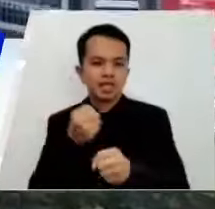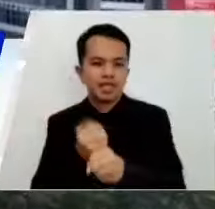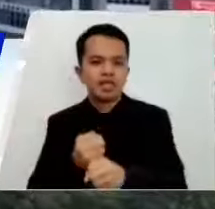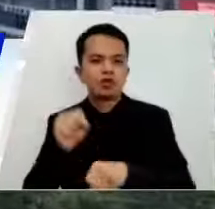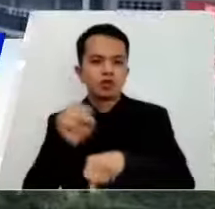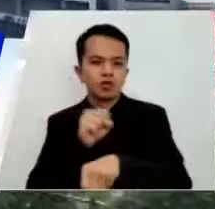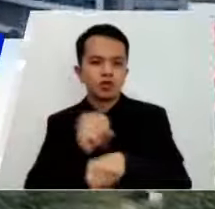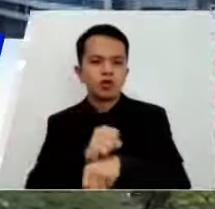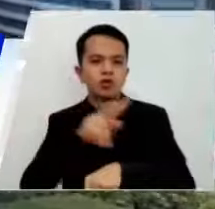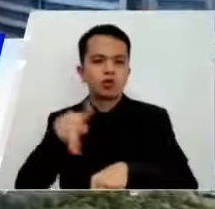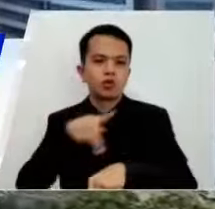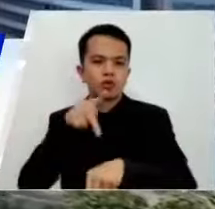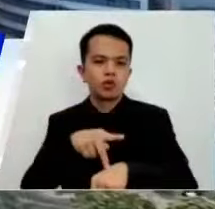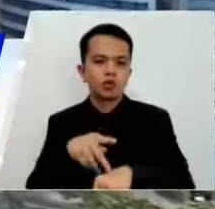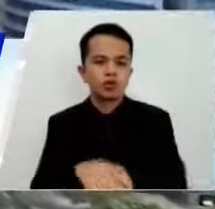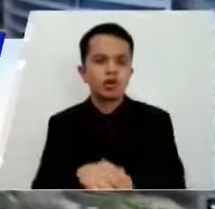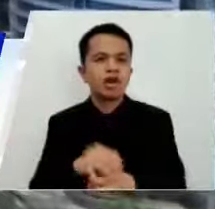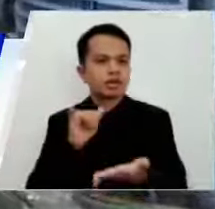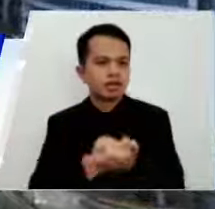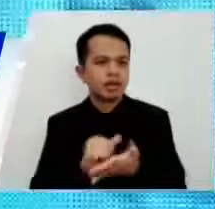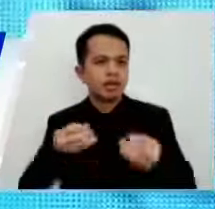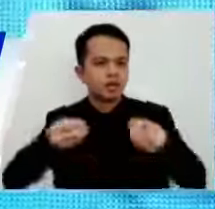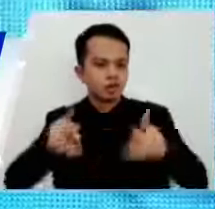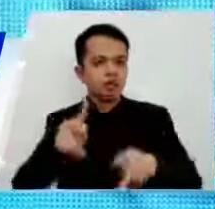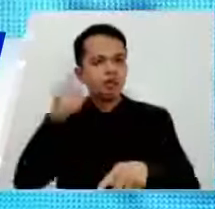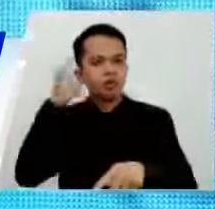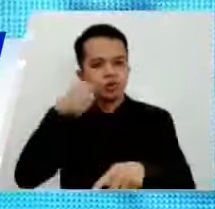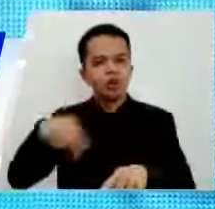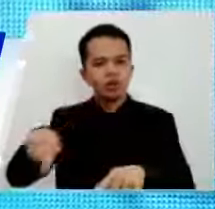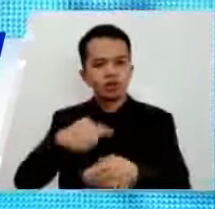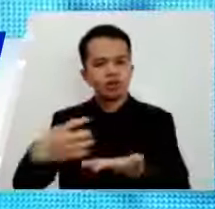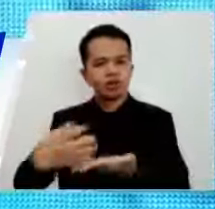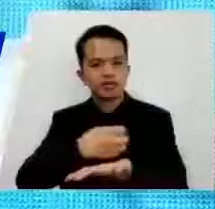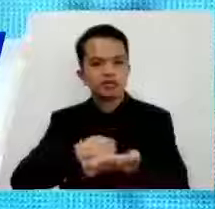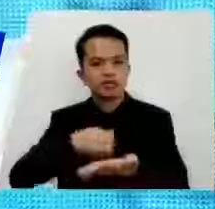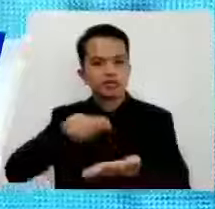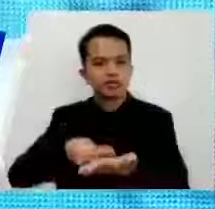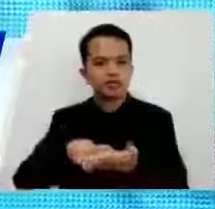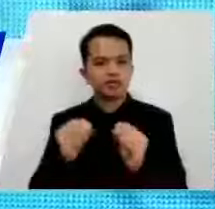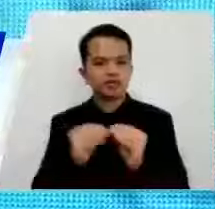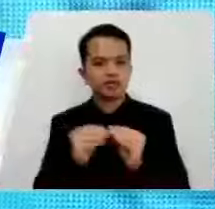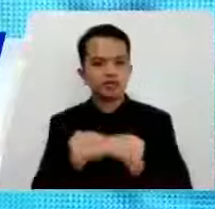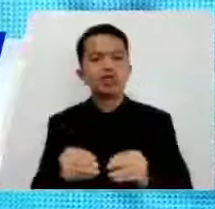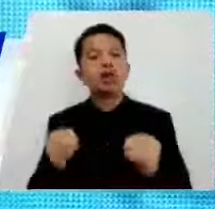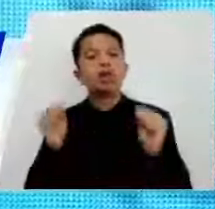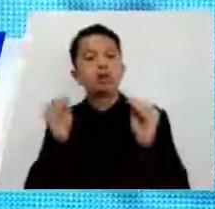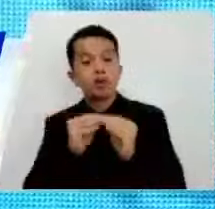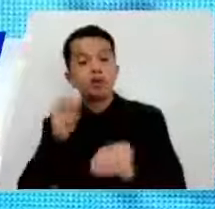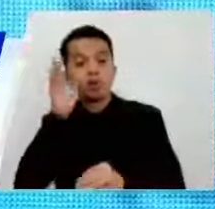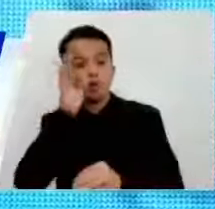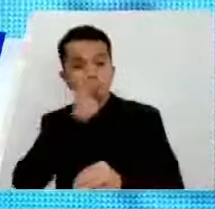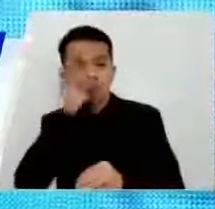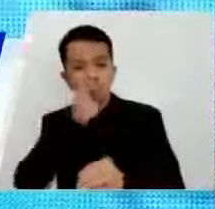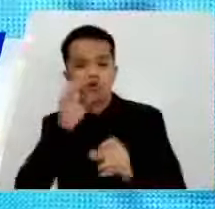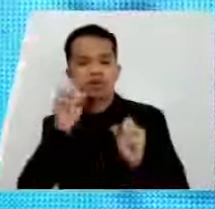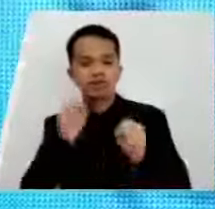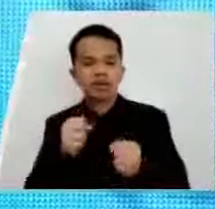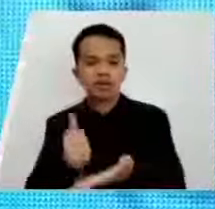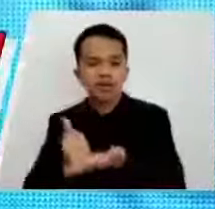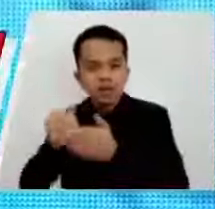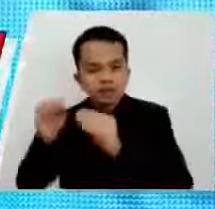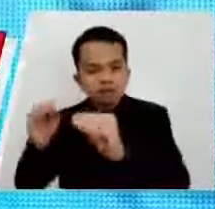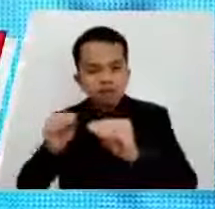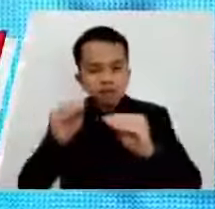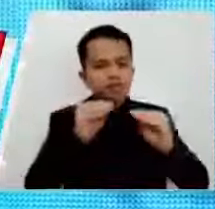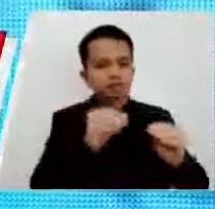Pilipinas. Pagkakataon pa para kumita sila. So that there will be more Filipinos educated in terms of how the Philippine stock